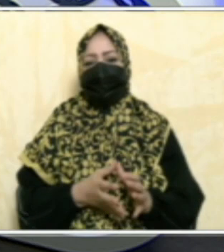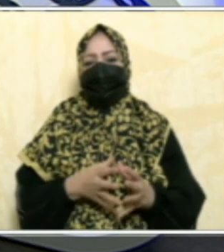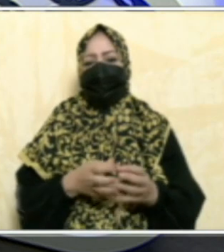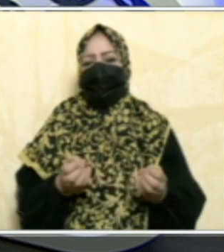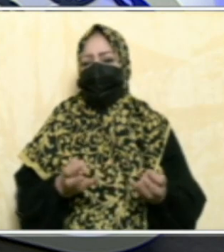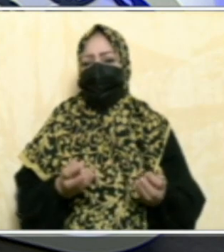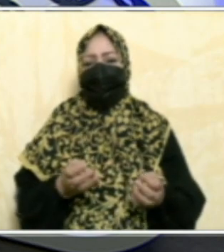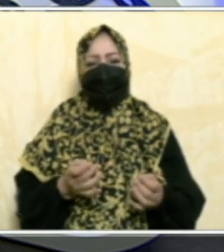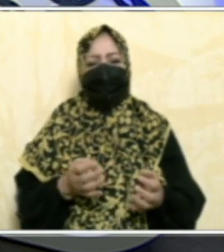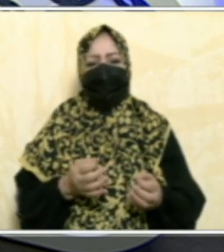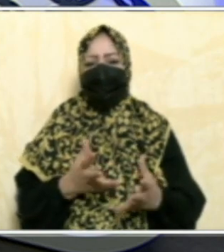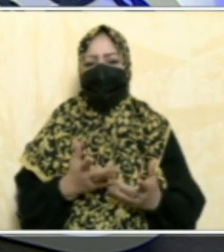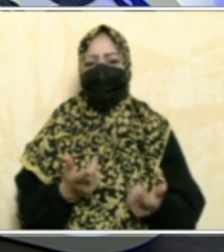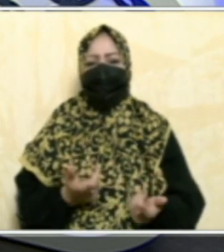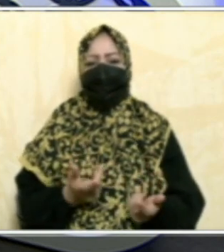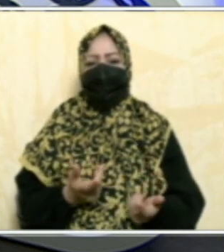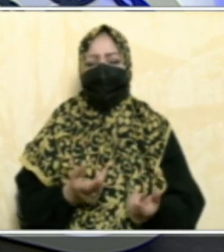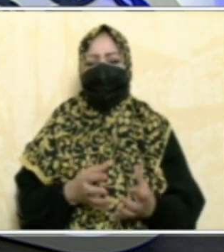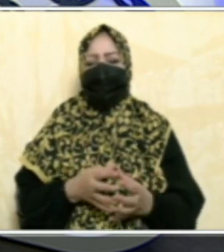سؤال ثاني.